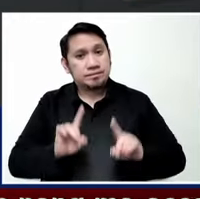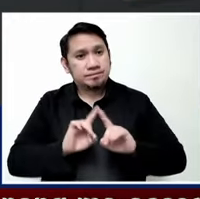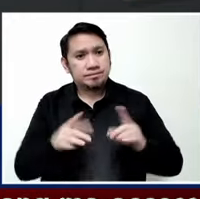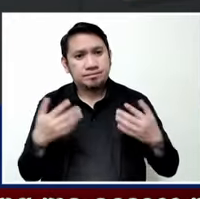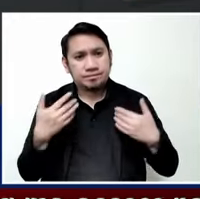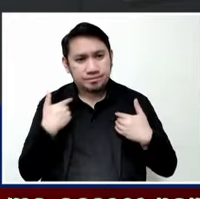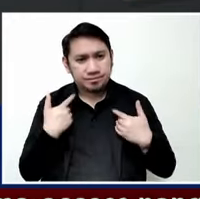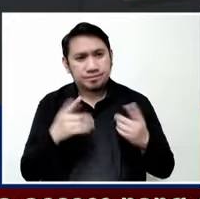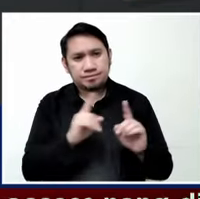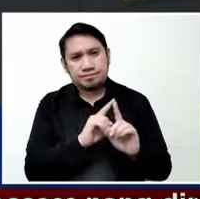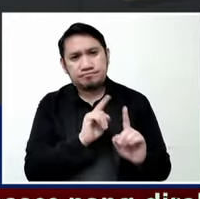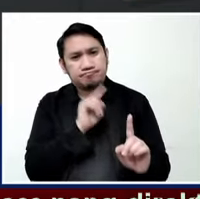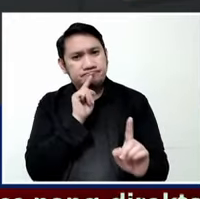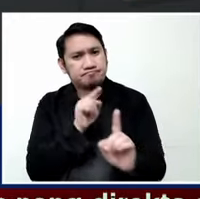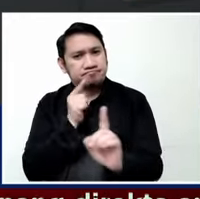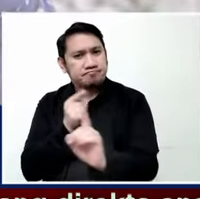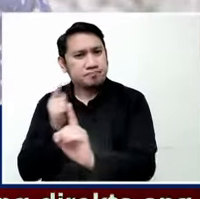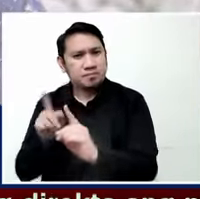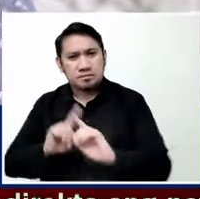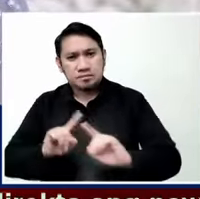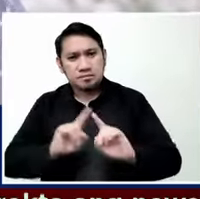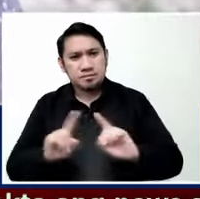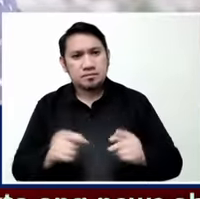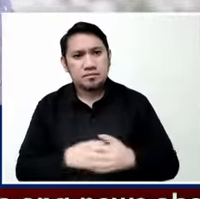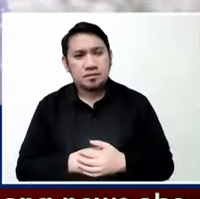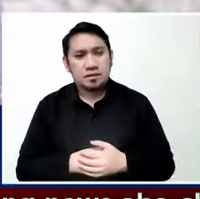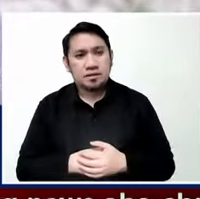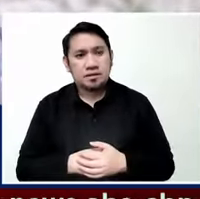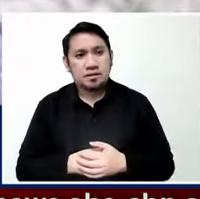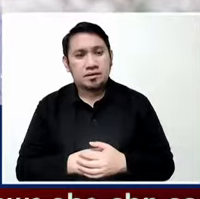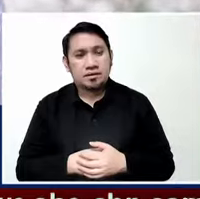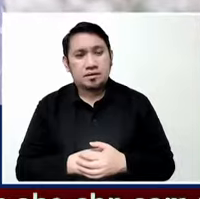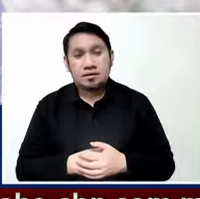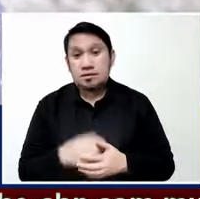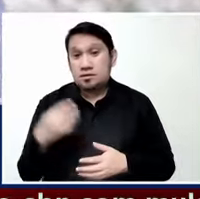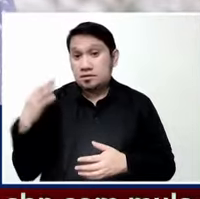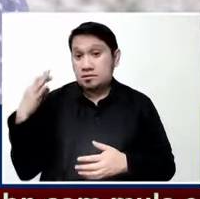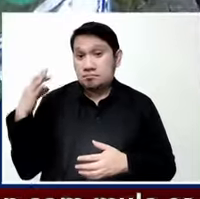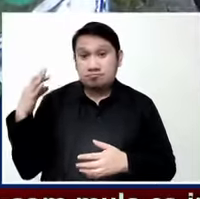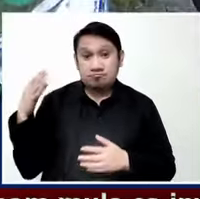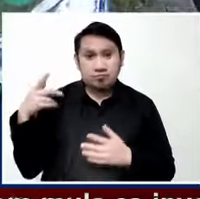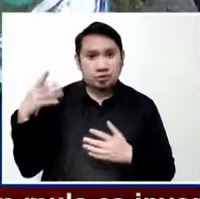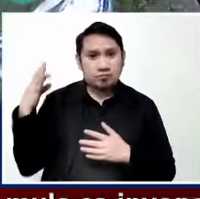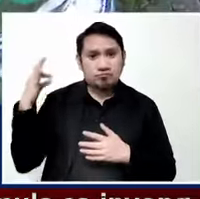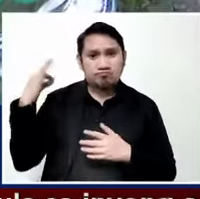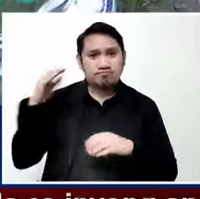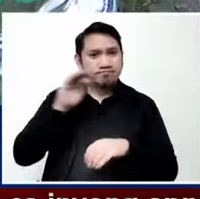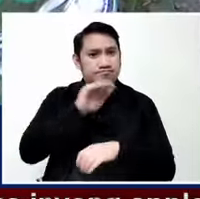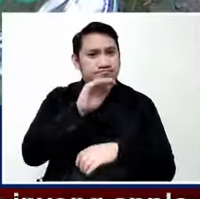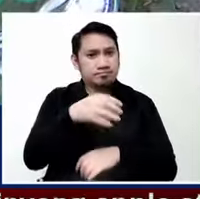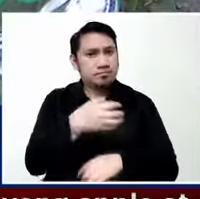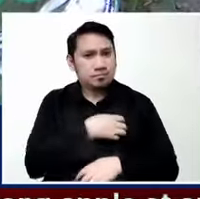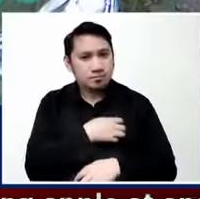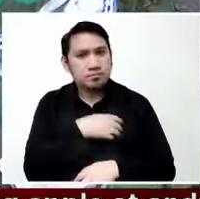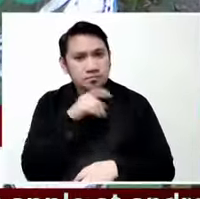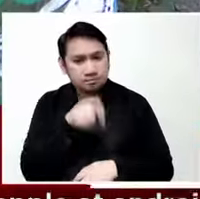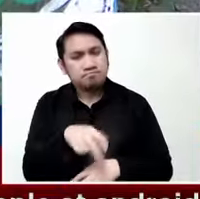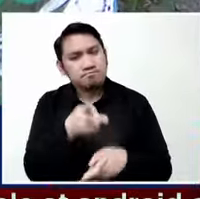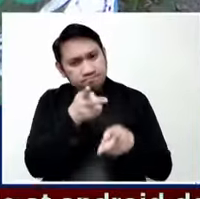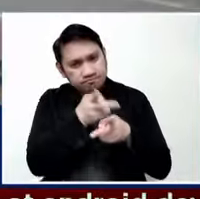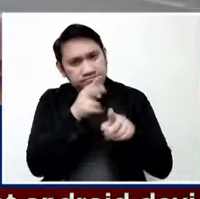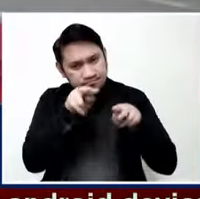ibang motibo po tayong tinitingnan. Nananawagan ang Volunteers Against Crime and Corruption sa PNP na tutukan ang mga